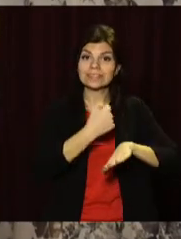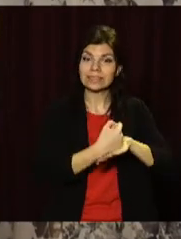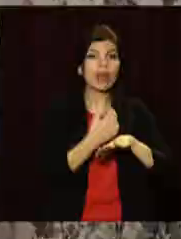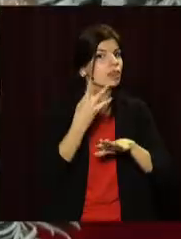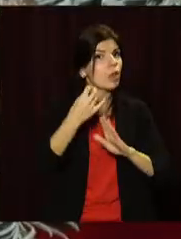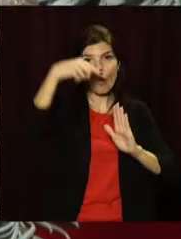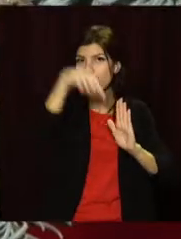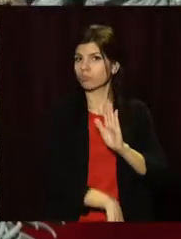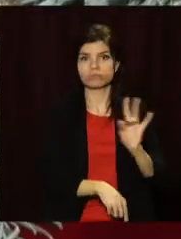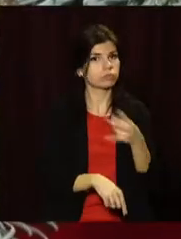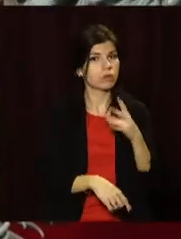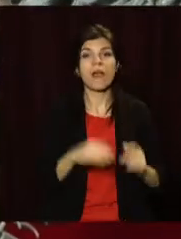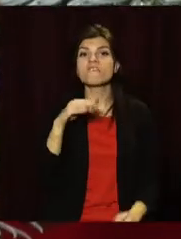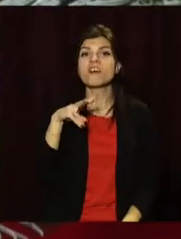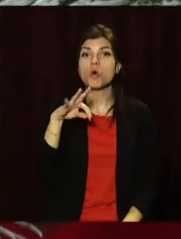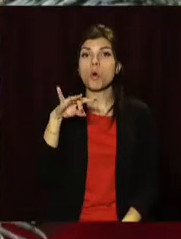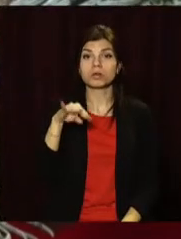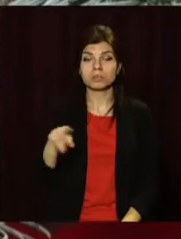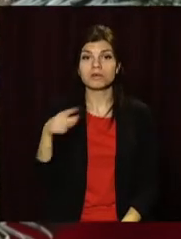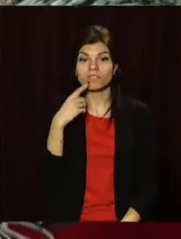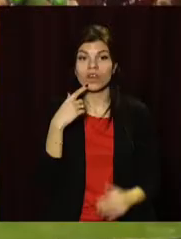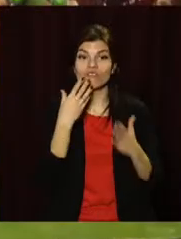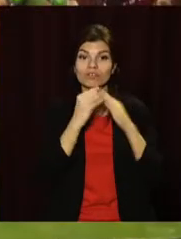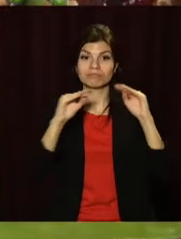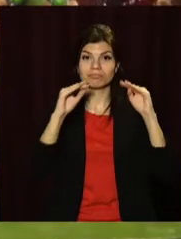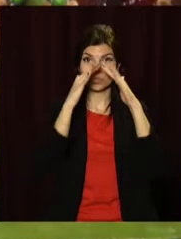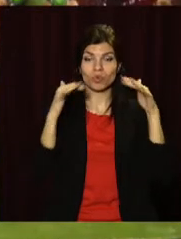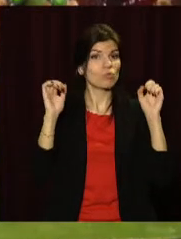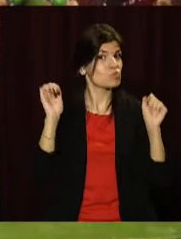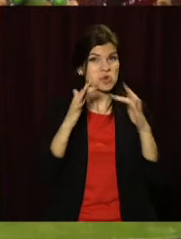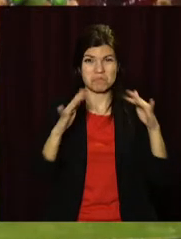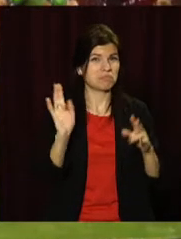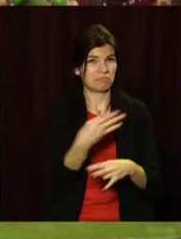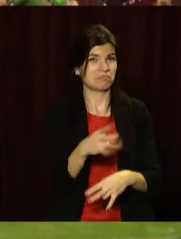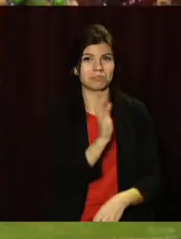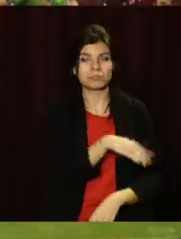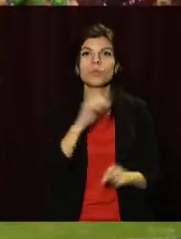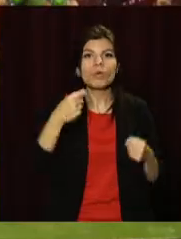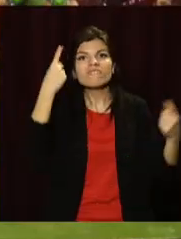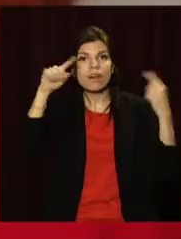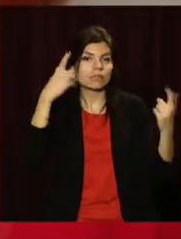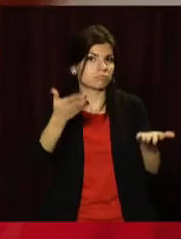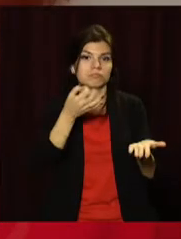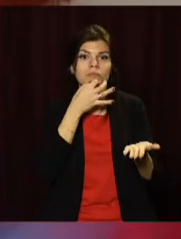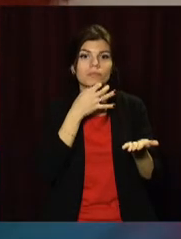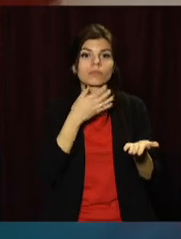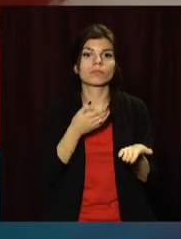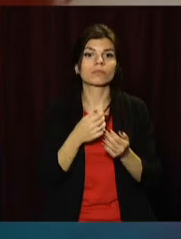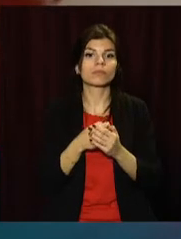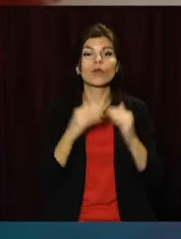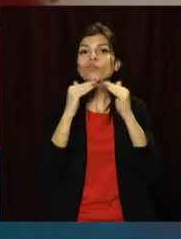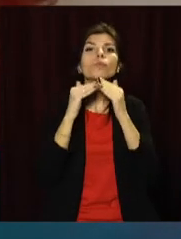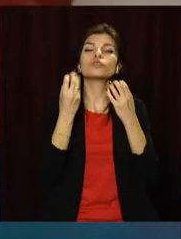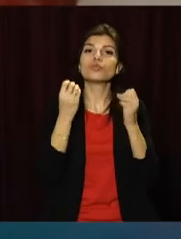не глубоко. А от флористи переконані, прикрасити свою оселю можна і без ялинки. Все залежить від фантазії. Помимо елки, дом